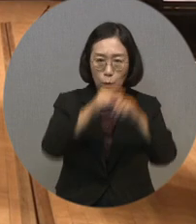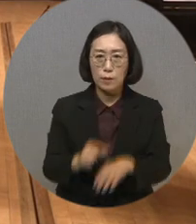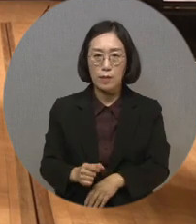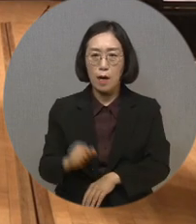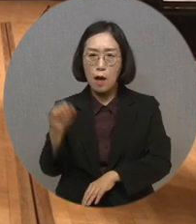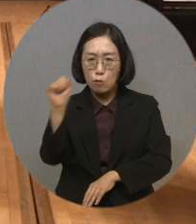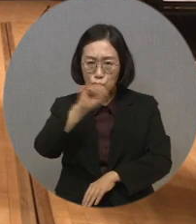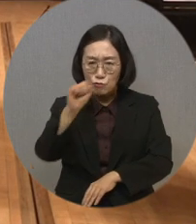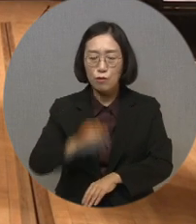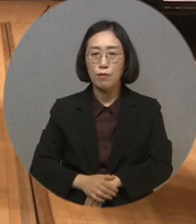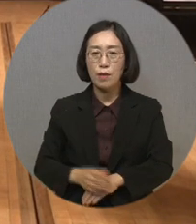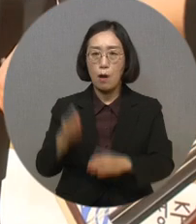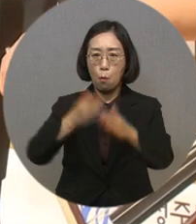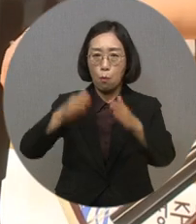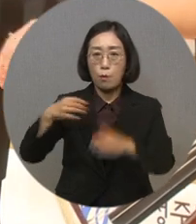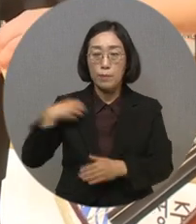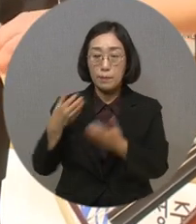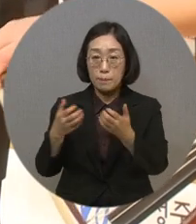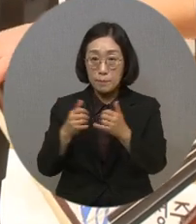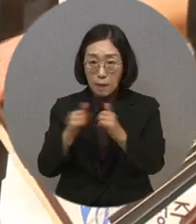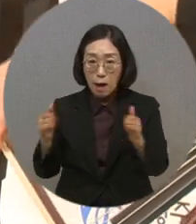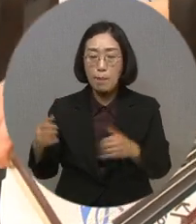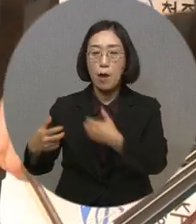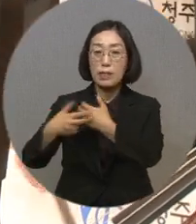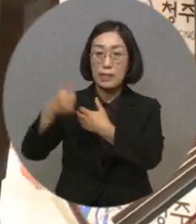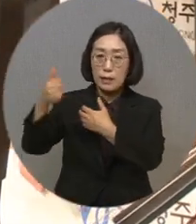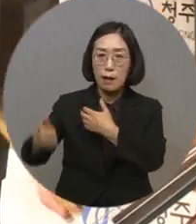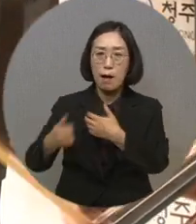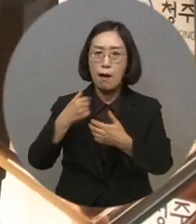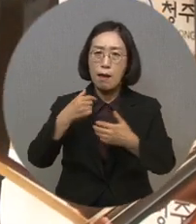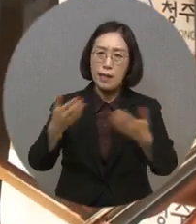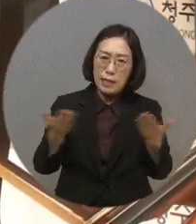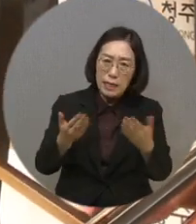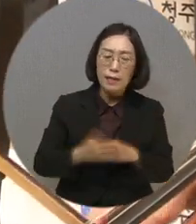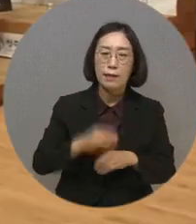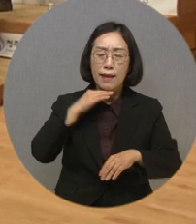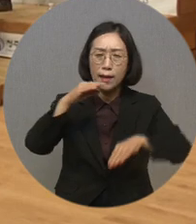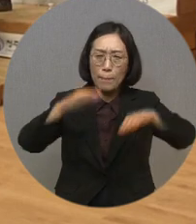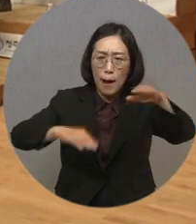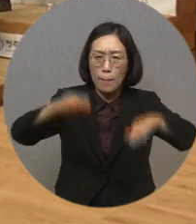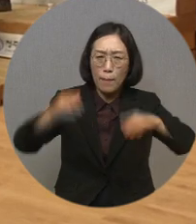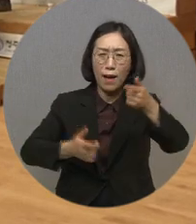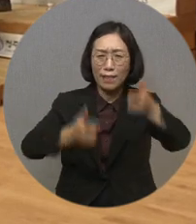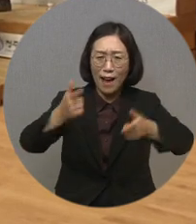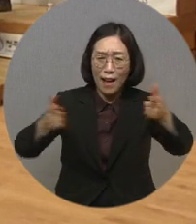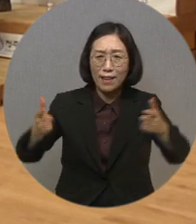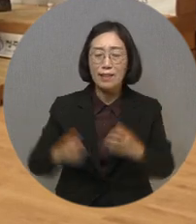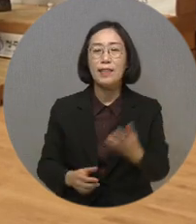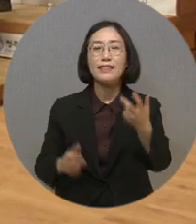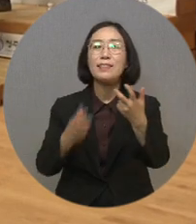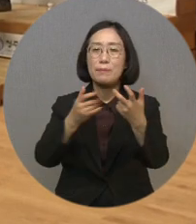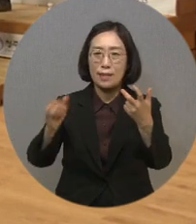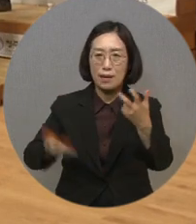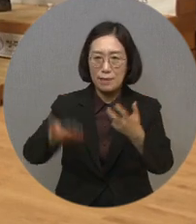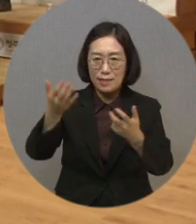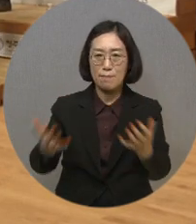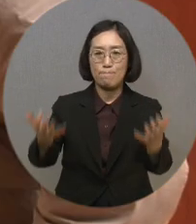운전기사, 공무원, 병원장 등 다양한 나이와 직업을 가진 70여 명의 단원이 활동하고